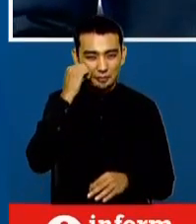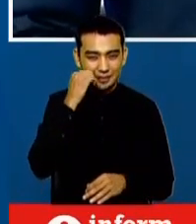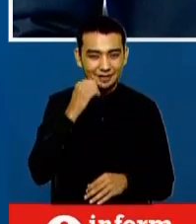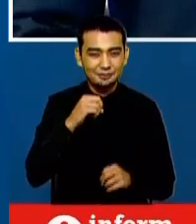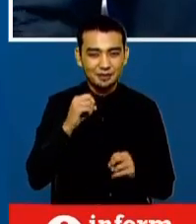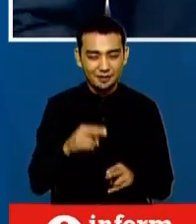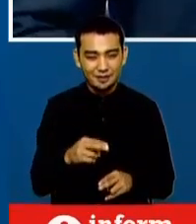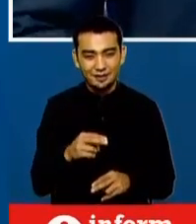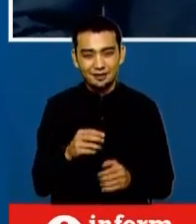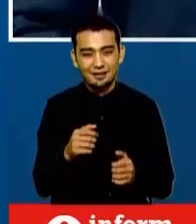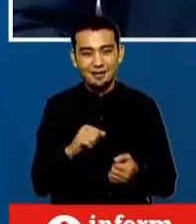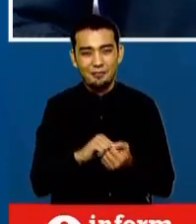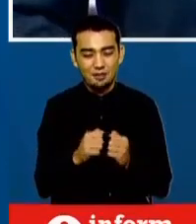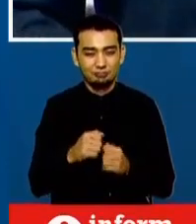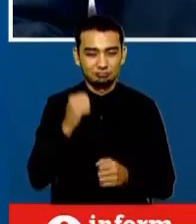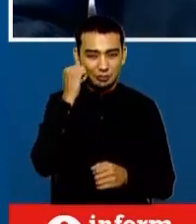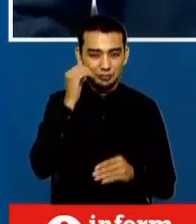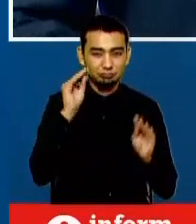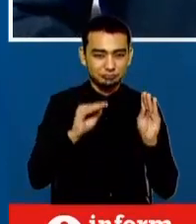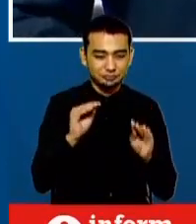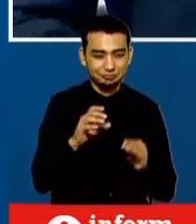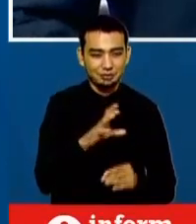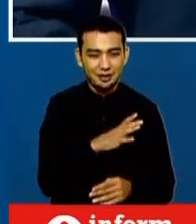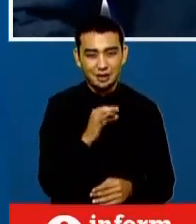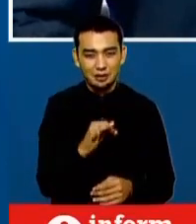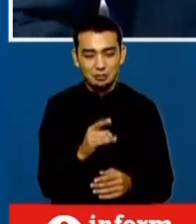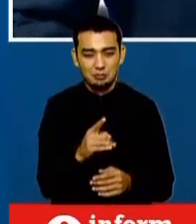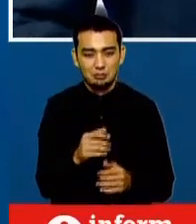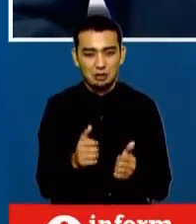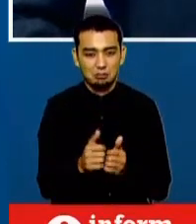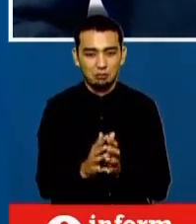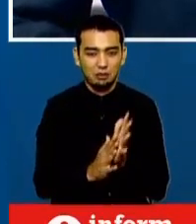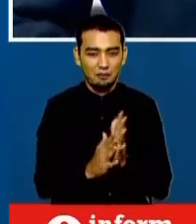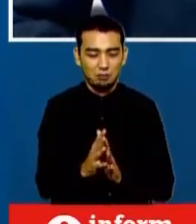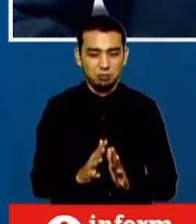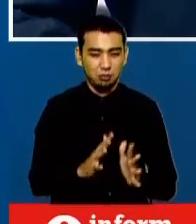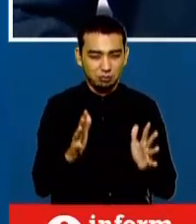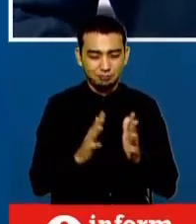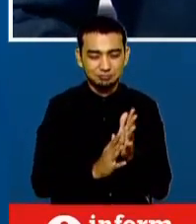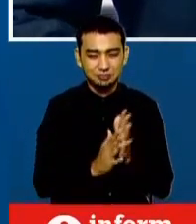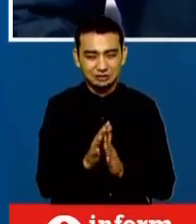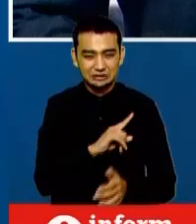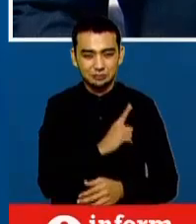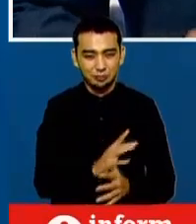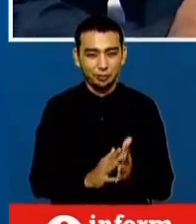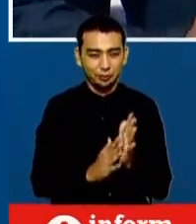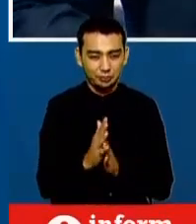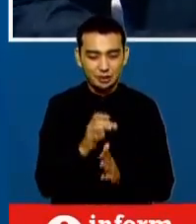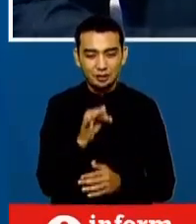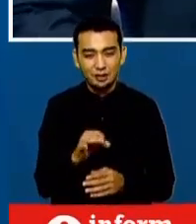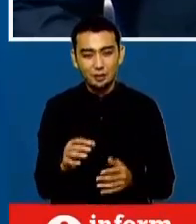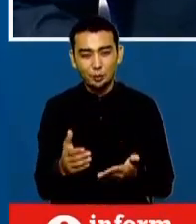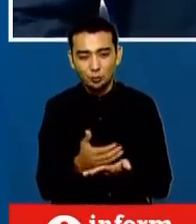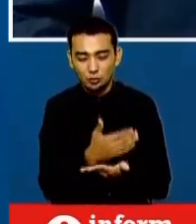төселген тастарды шөп басып, маңайға егілген ағаштар сарғайып қурап тұр. Тіпті қараусыз қалған ескерткішті бәз біреулер